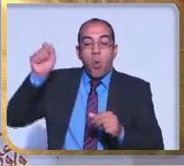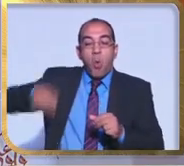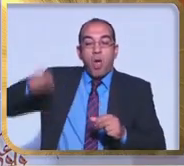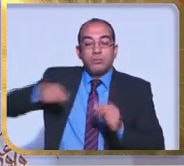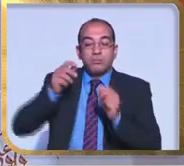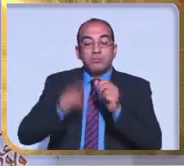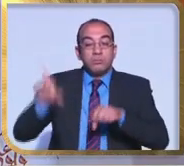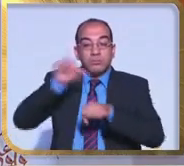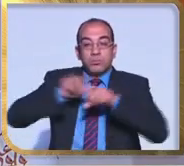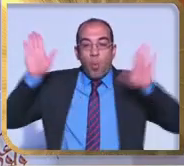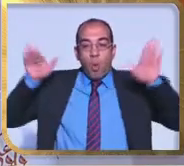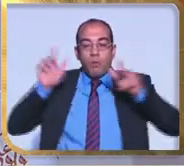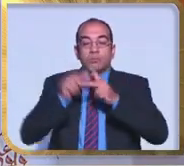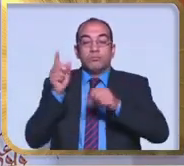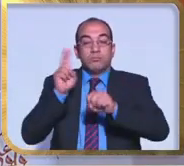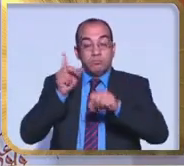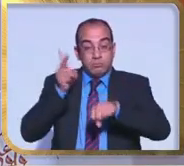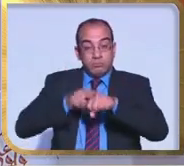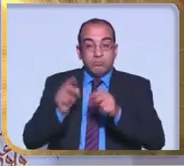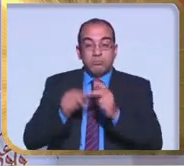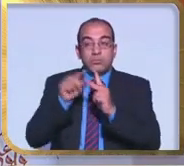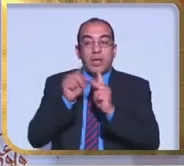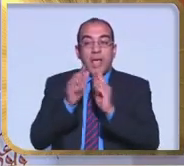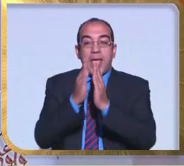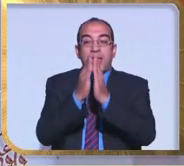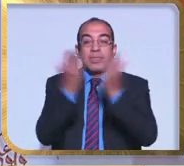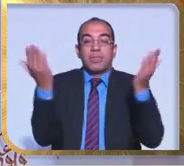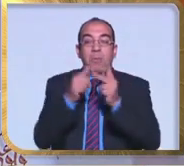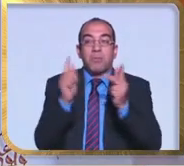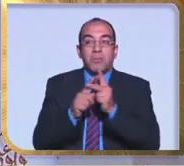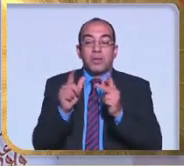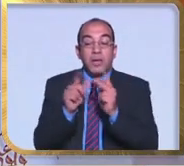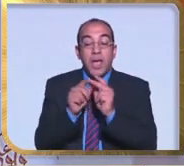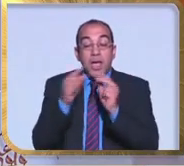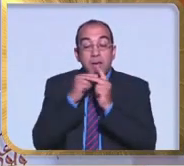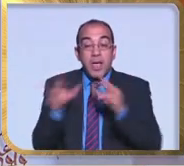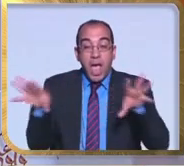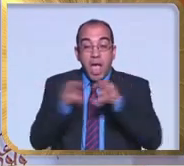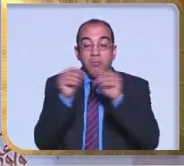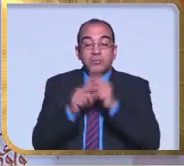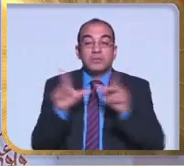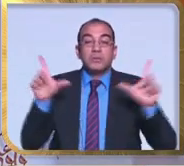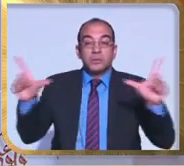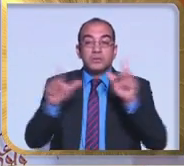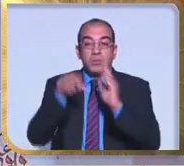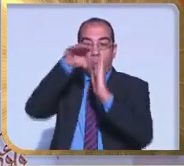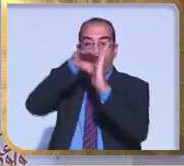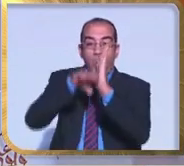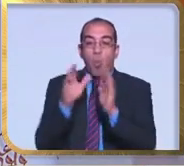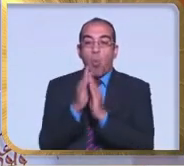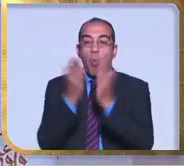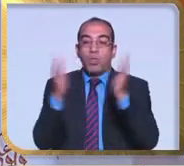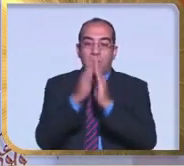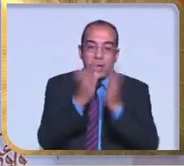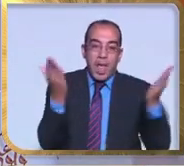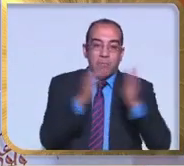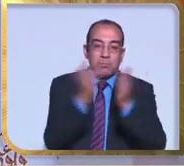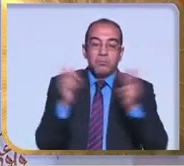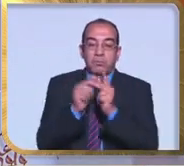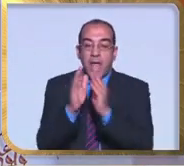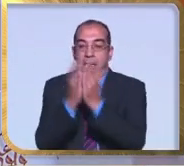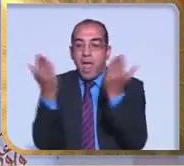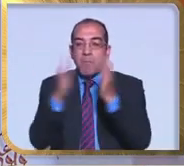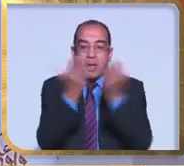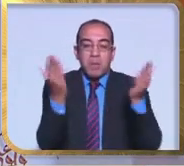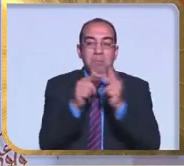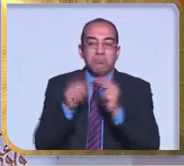المضمون، وجعل بعد كده في الجامع الصحيح المقسم إلى كتب وتحت الكتب